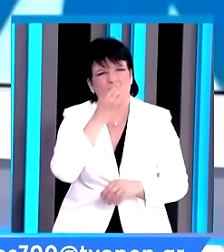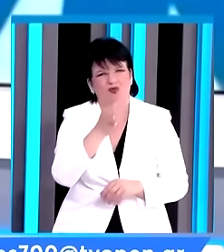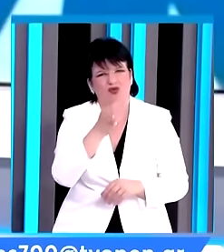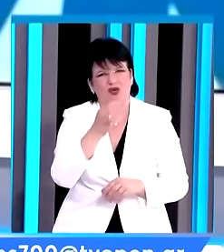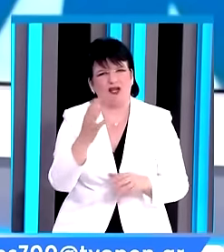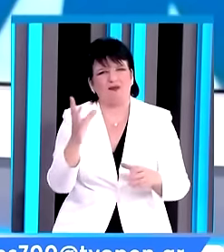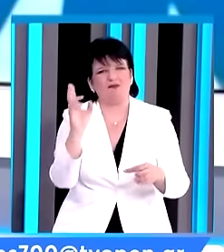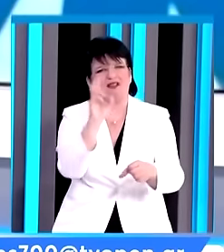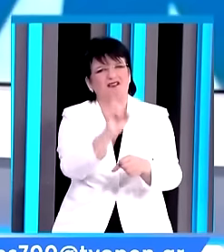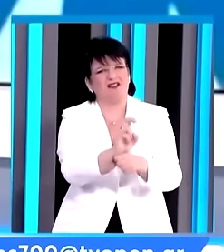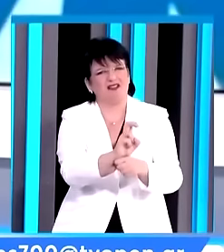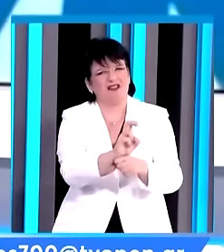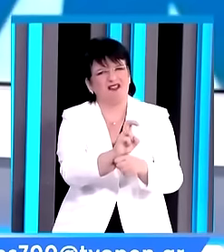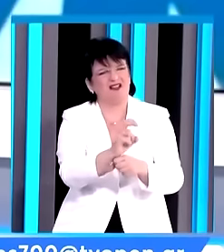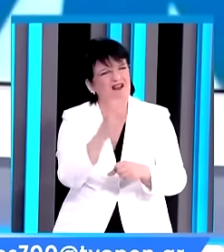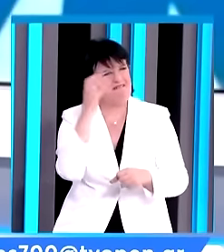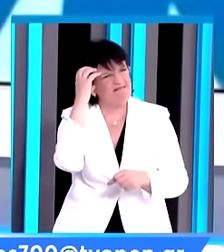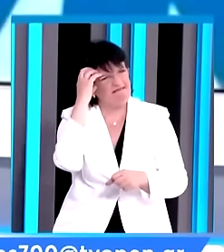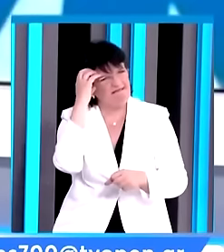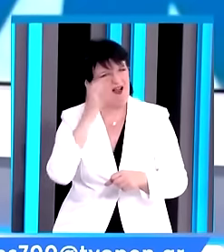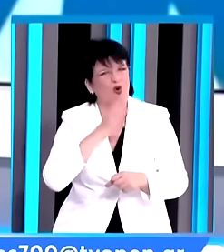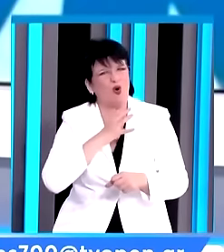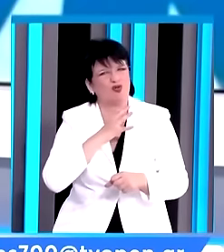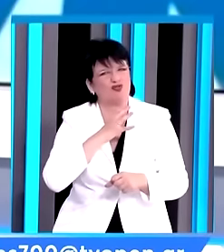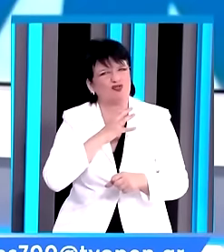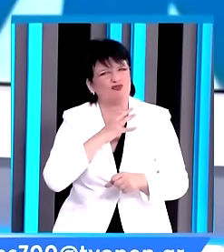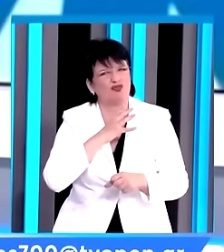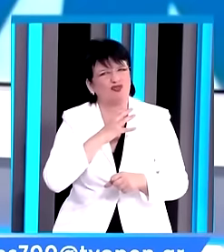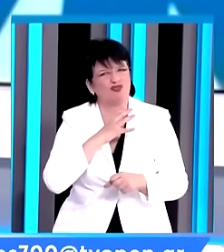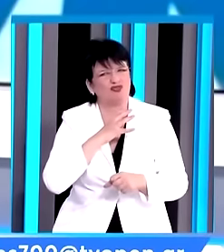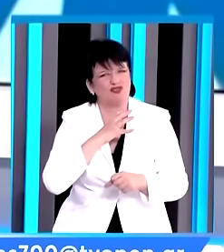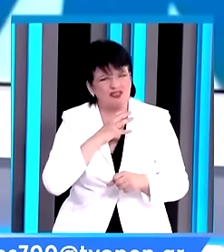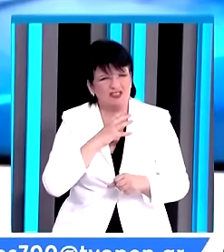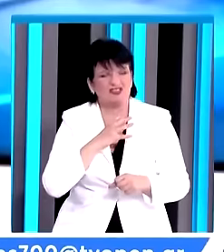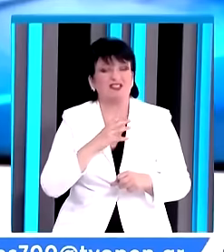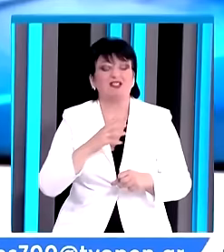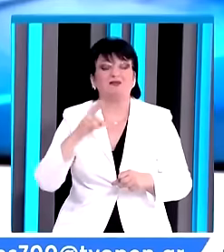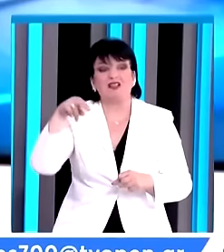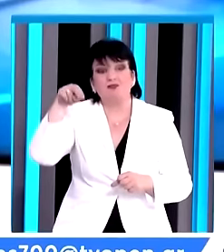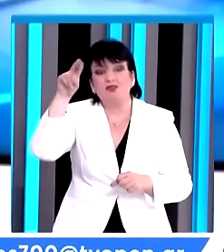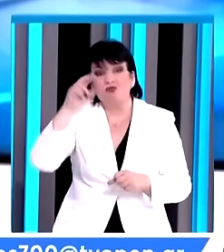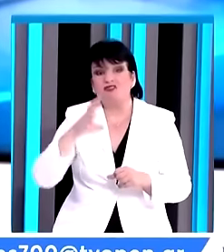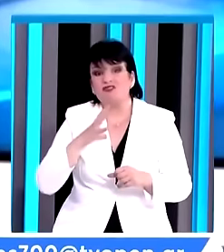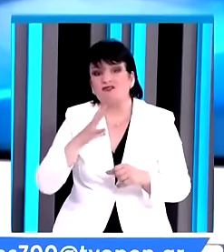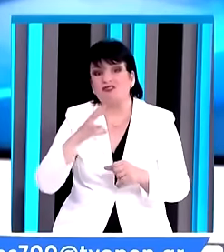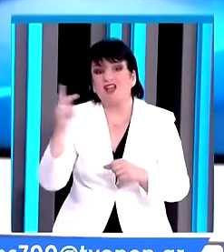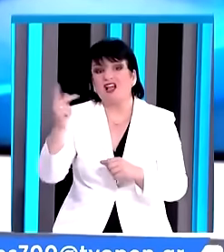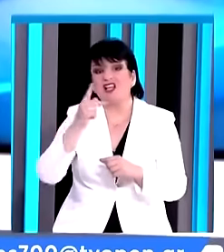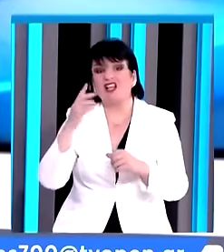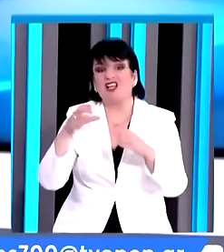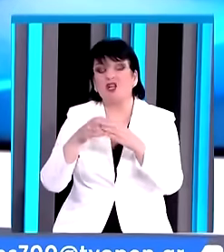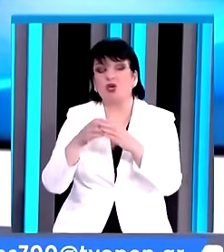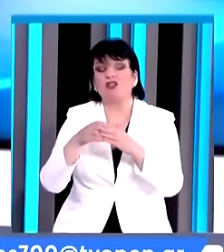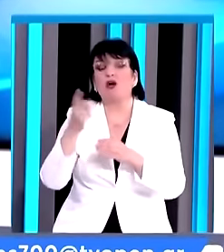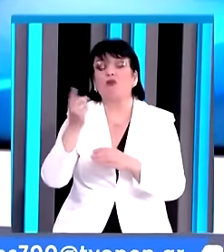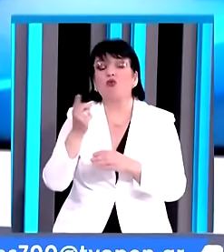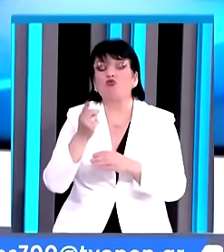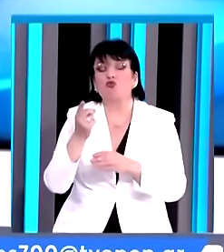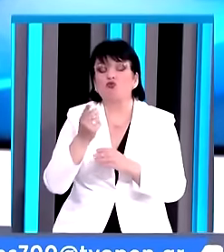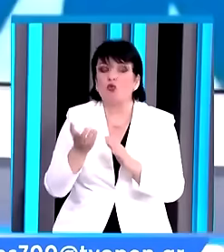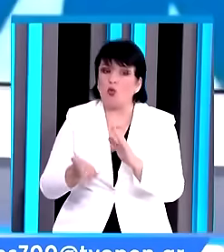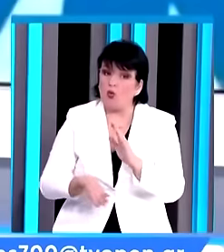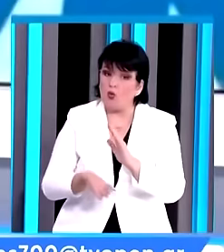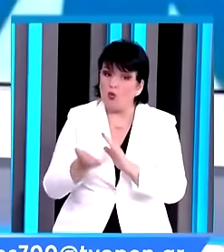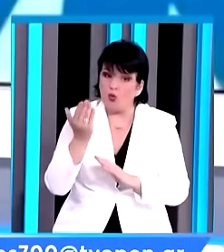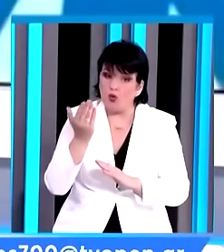ρίζωσαν και έγιναν πιστευτά σε ένα κομμάτι της ελληνικής κοινωνίας. Συντριπτικό φοβάμαι, κύριε Πρόεδρε. Συντριπτικό είναι το ποσοστό που τα αμφισβητεί όλα.